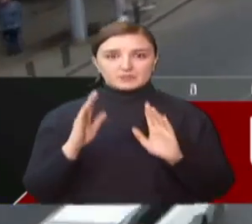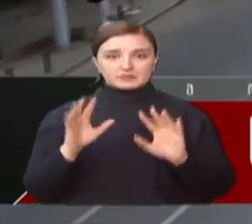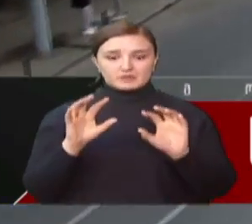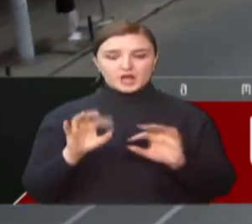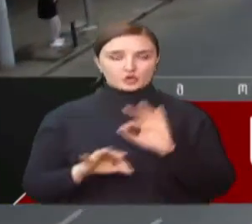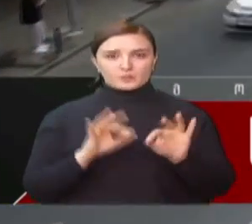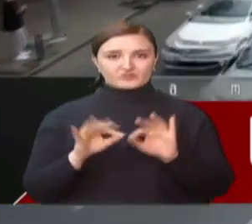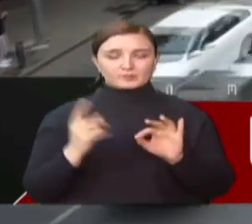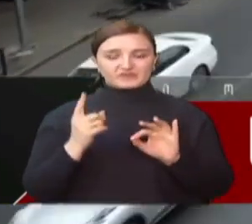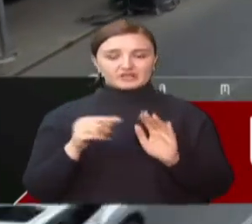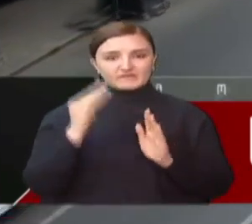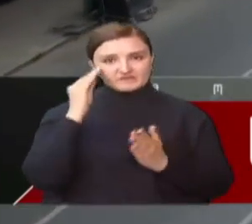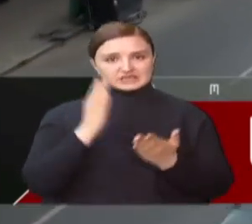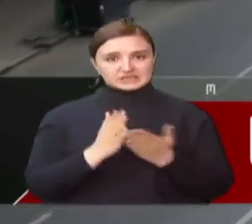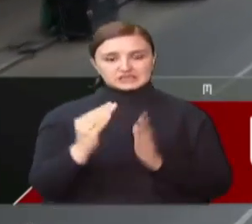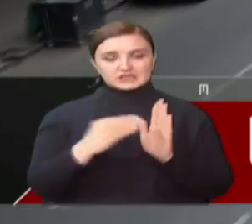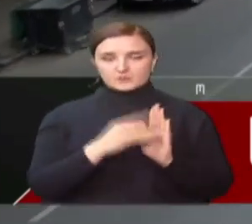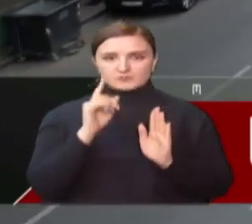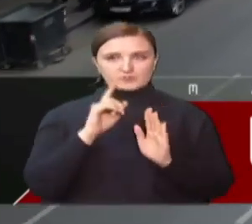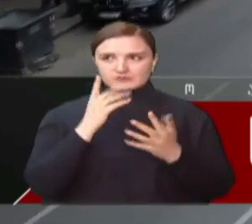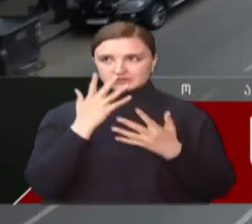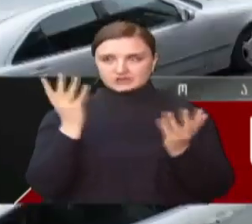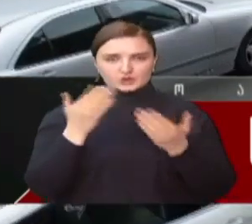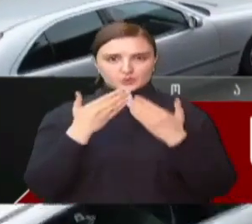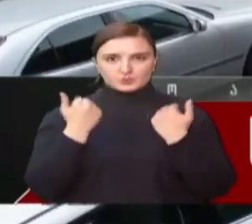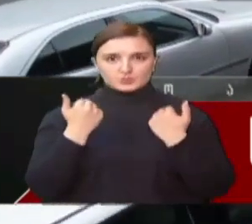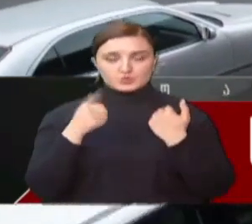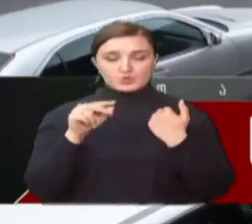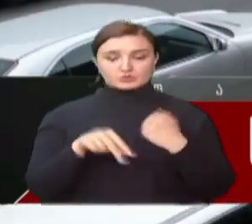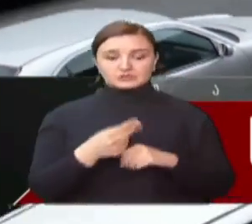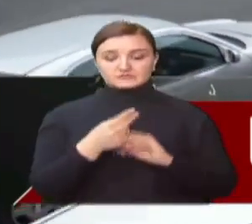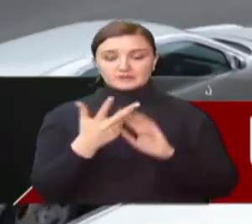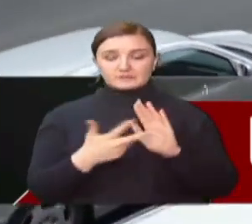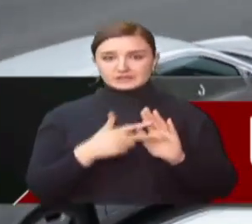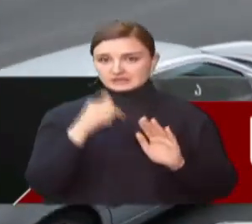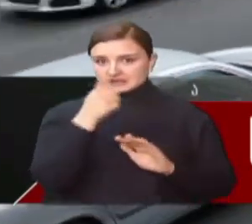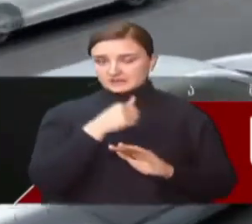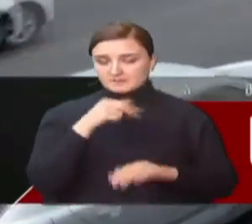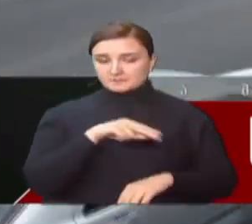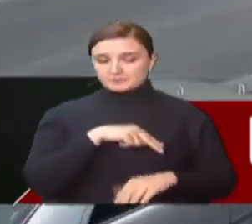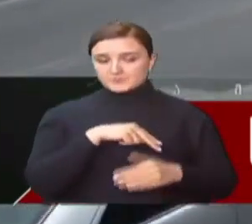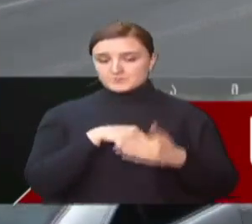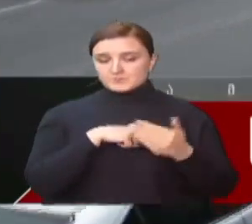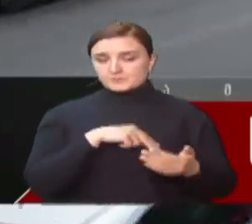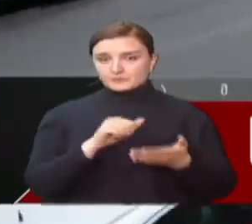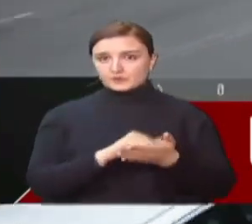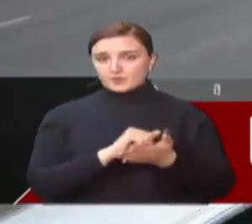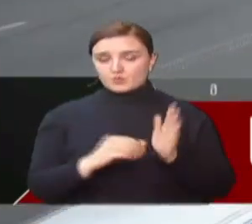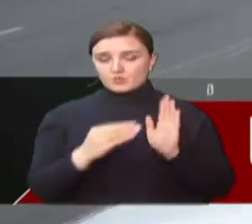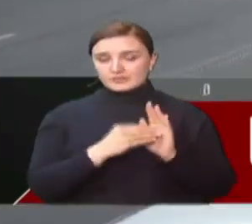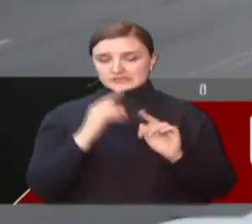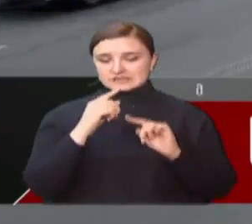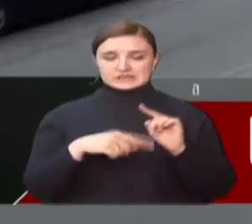კანონ პროექტის პირველად ვერსიაში ჯერჯერობით საჯარო არ არის. Თუმცა 2018 წელს პარლამენტისთვის წარდგენილ დოკუმენტში